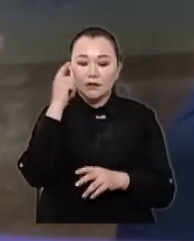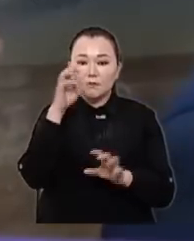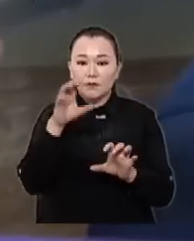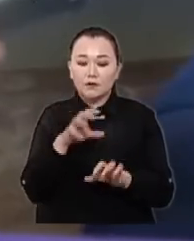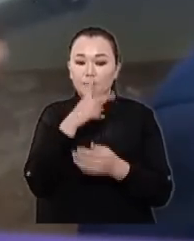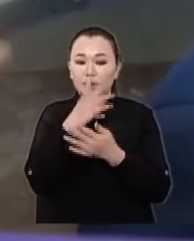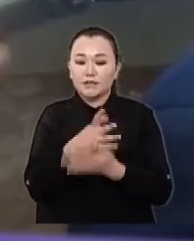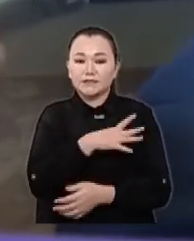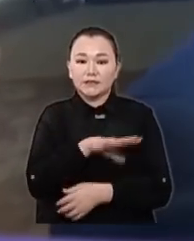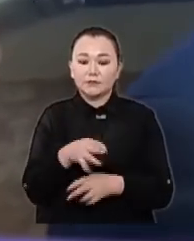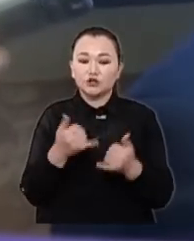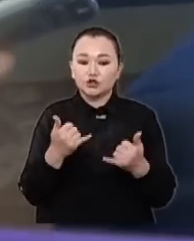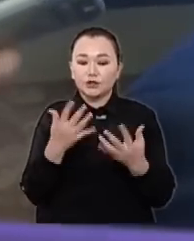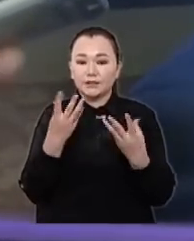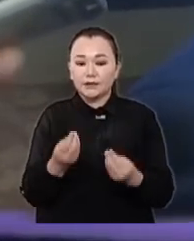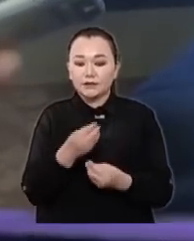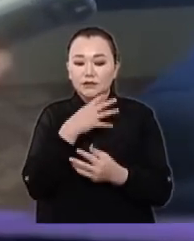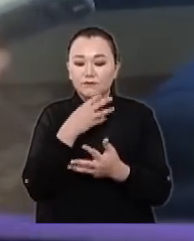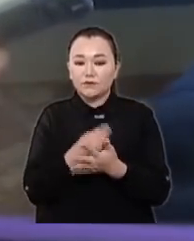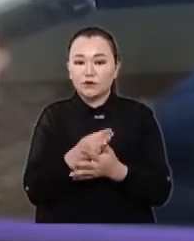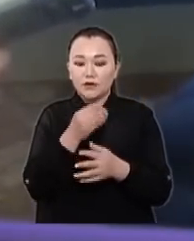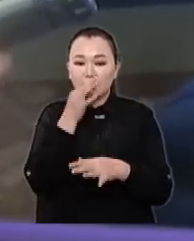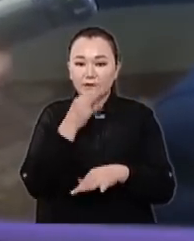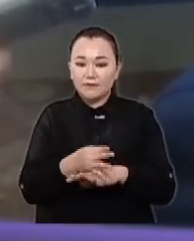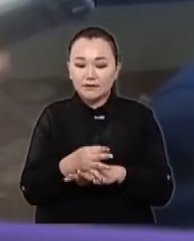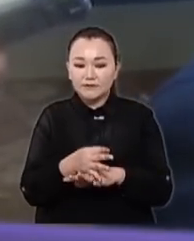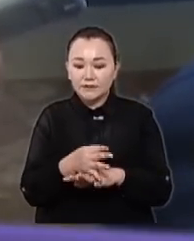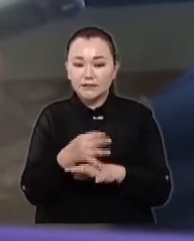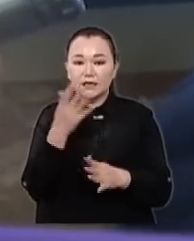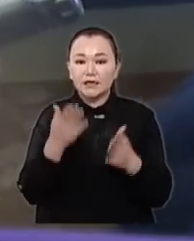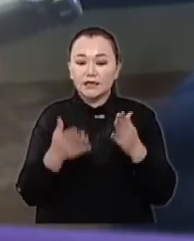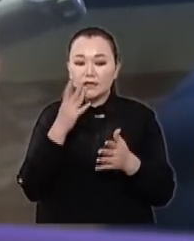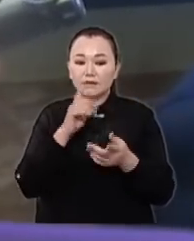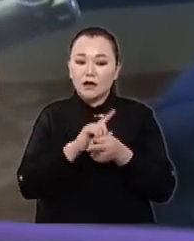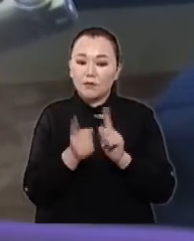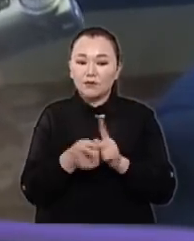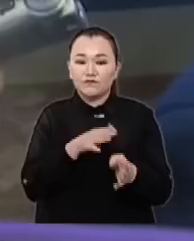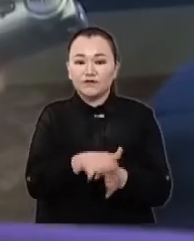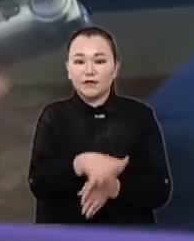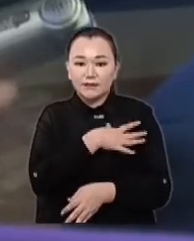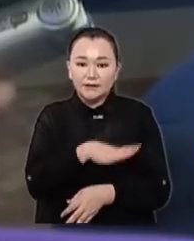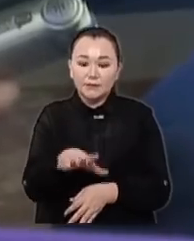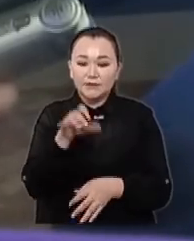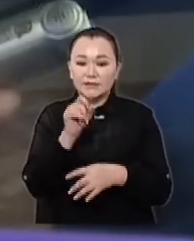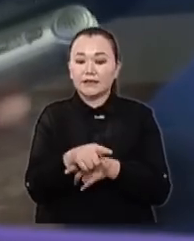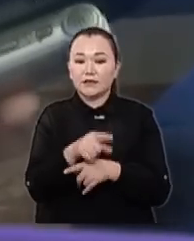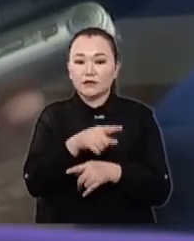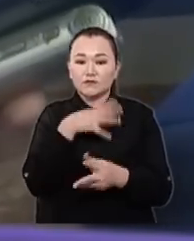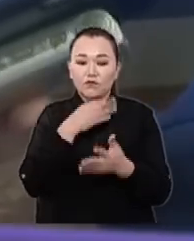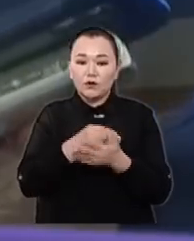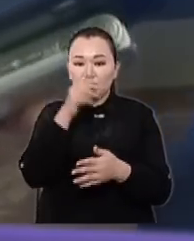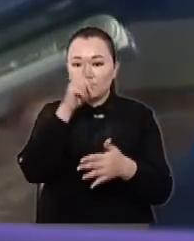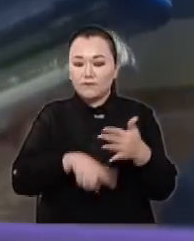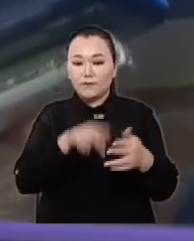көрсетілмеген. Сондықтан да қазіргі таңда өзінің жүктелген міндетін немесе тиісінше орындамаған кезде ол өзінің сенімін жоғалтты